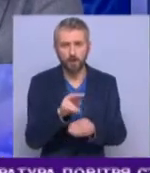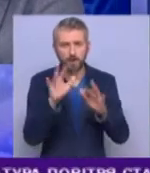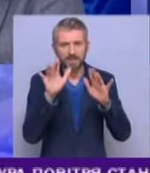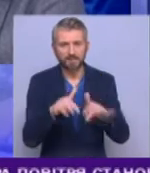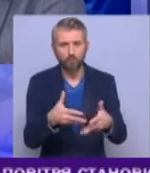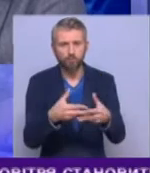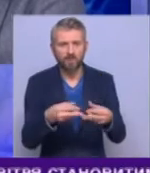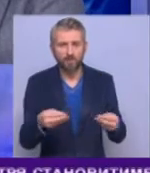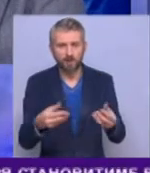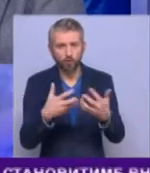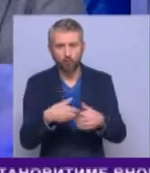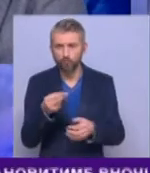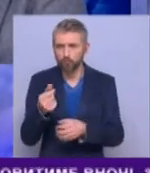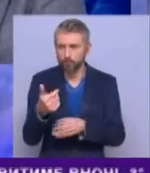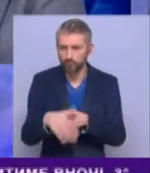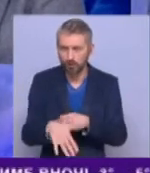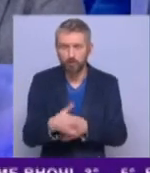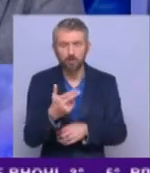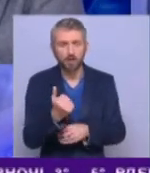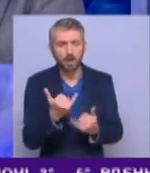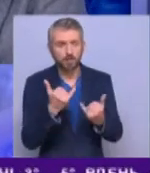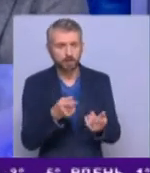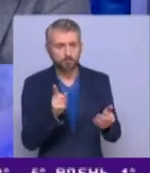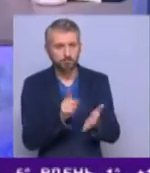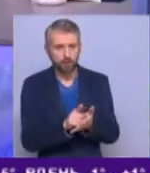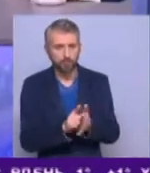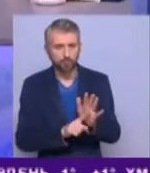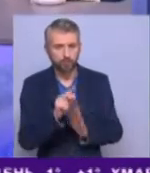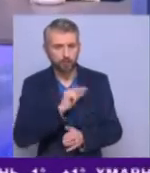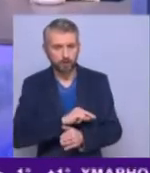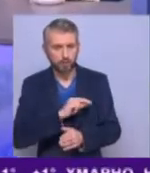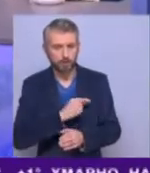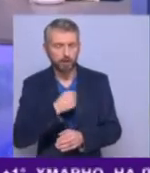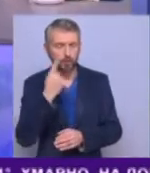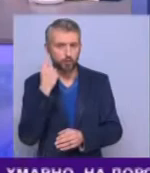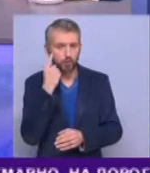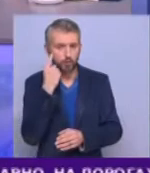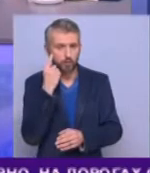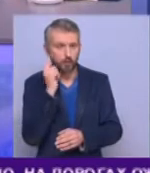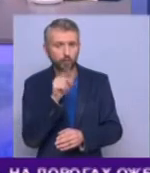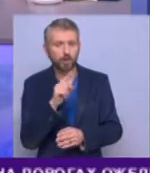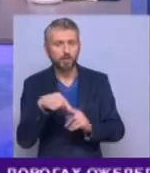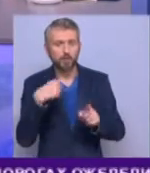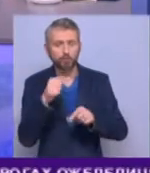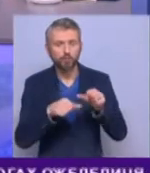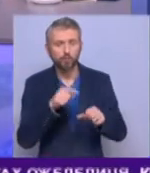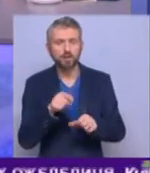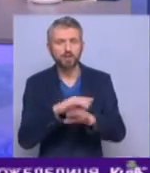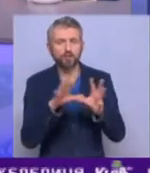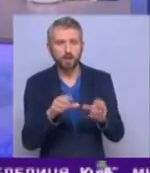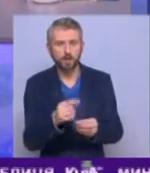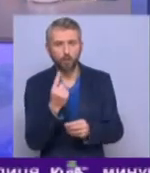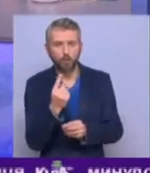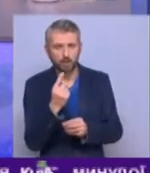снігоплавильні комплекси. А вже закупили? Їх зараз от мають зараз запустити. Я думаю, що вони супер. а в наступному році їх взагалі